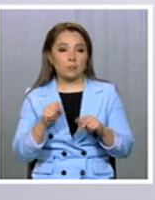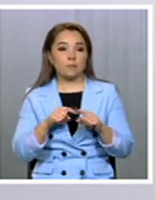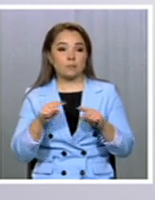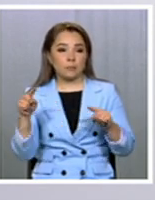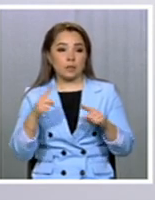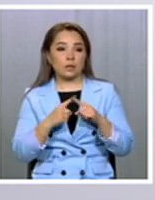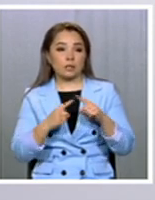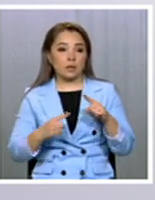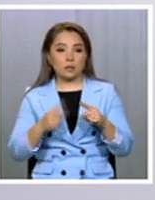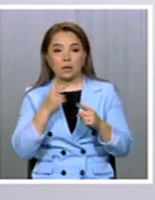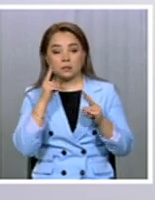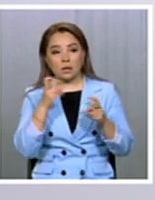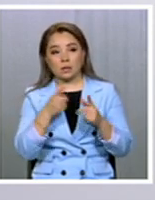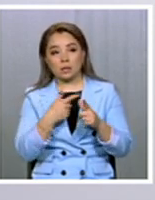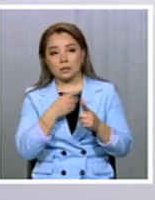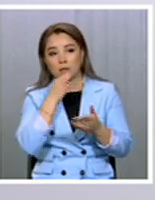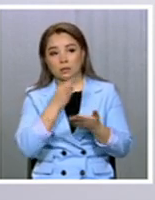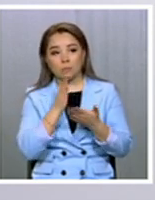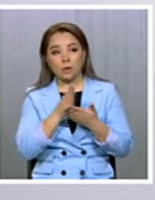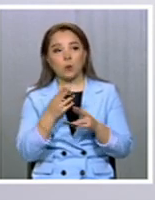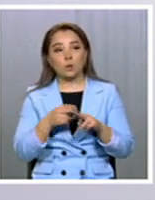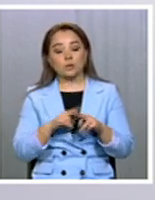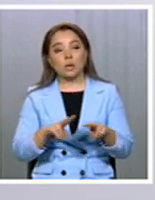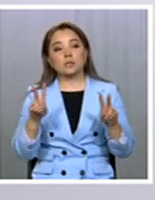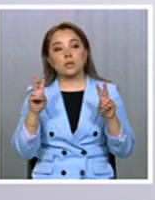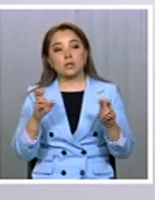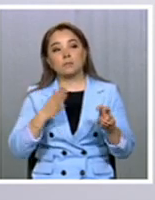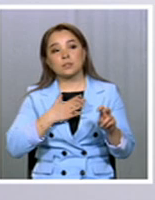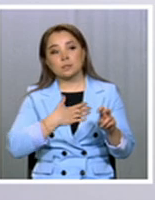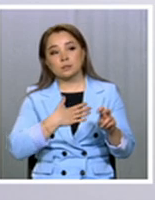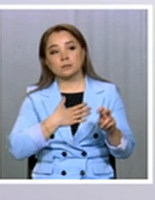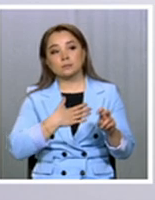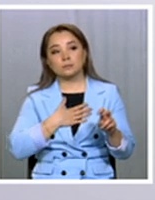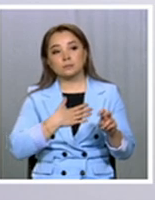болады. Ал енді осы теоремадан біз